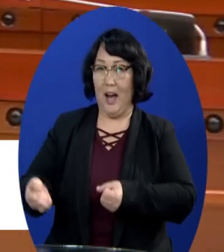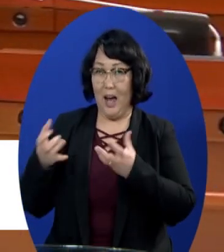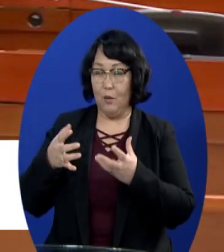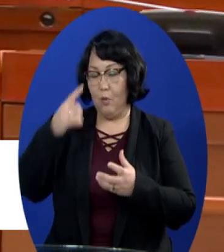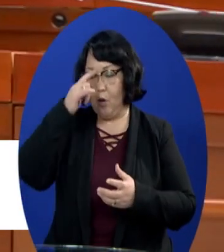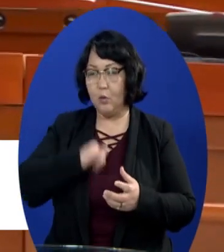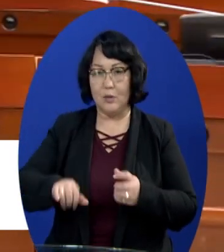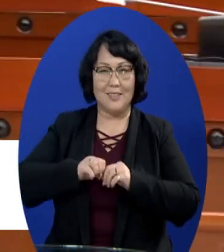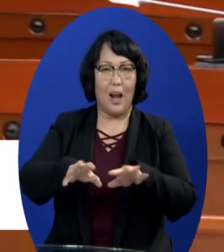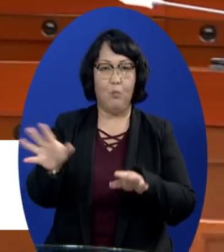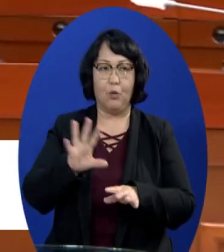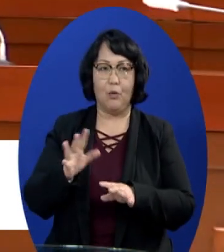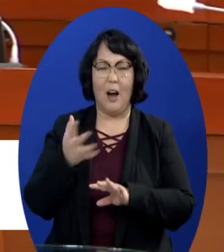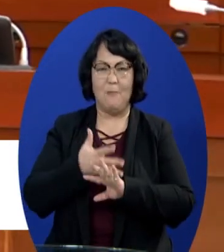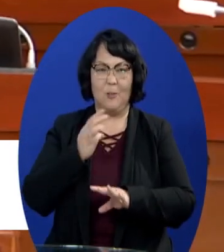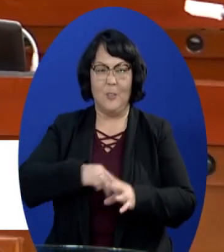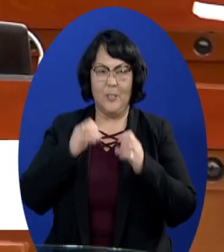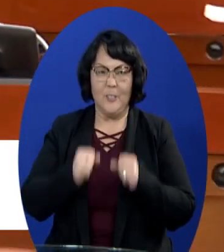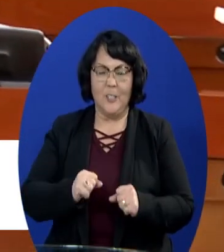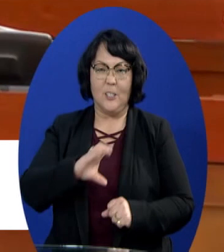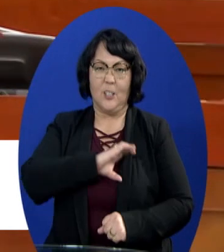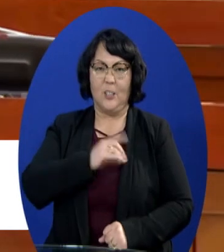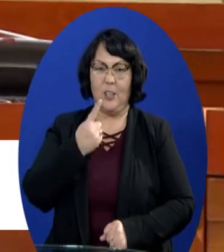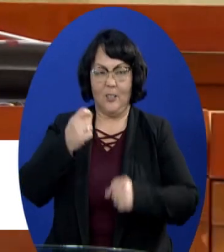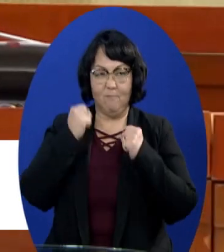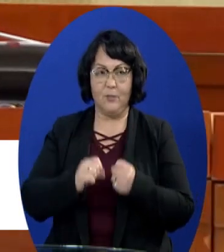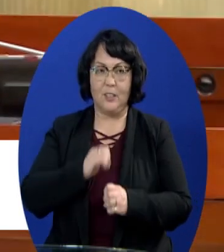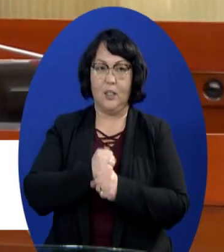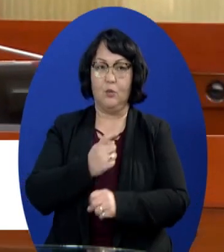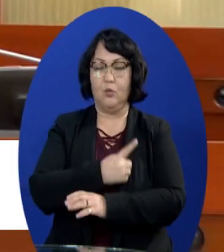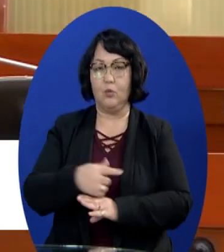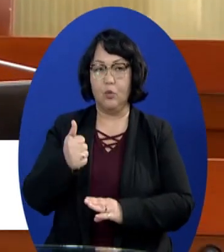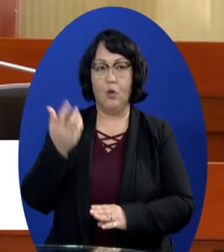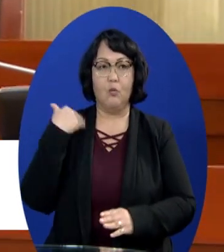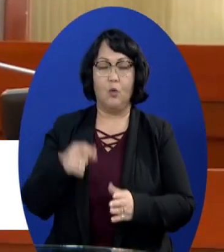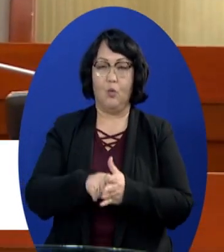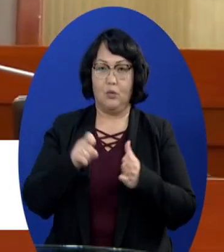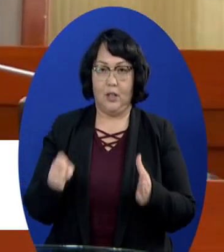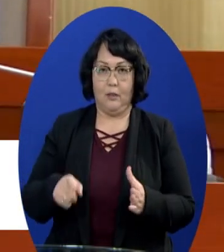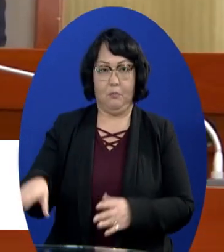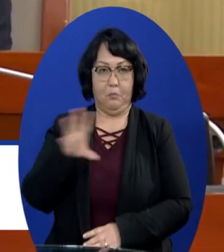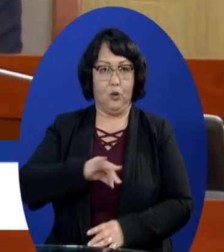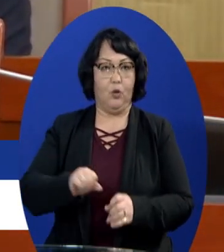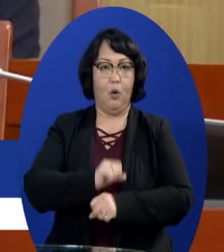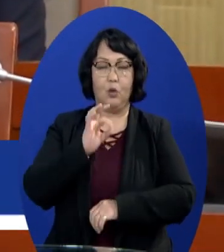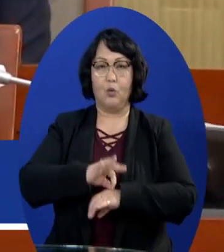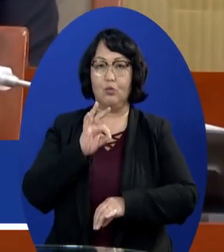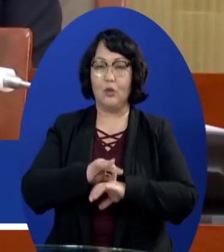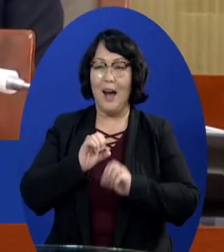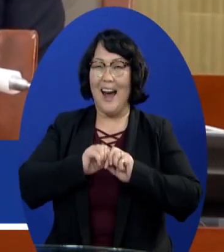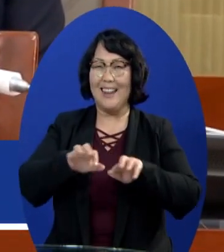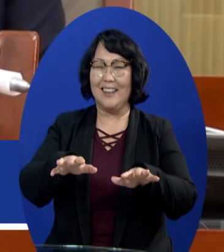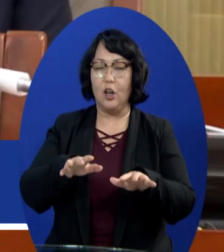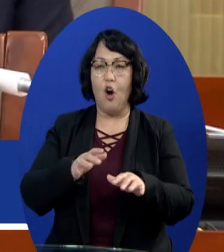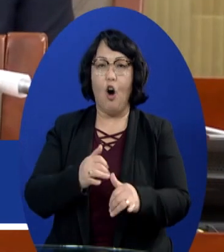ажиллаа. Хоёргүй сэтгэлээр зүтгэлээ. Үүний үр дүнд өнгөрсөн хугацаанд бид бүхэн ковид халдварын дэгдэлтийг